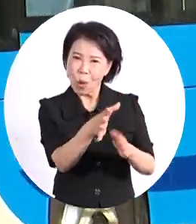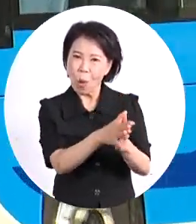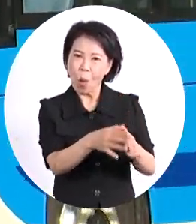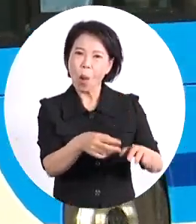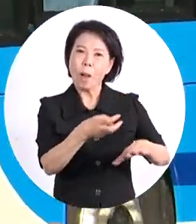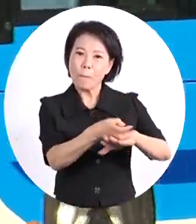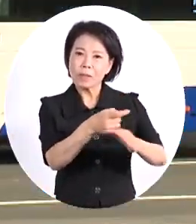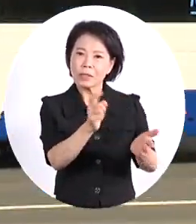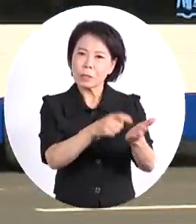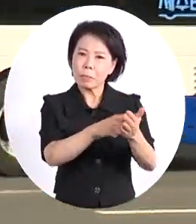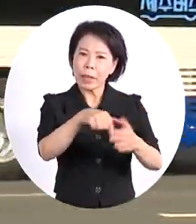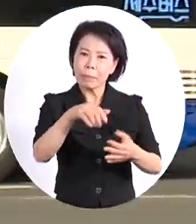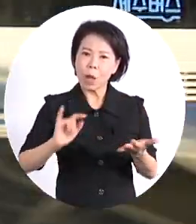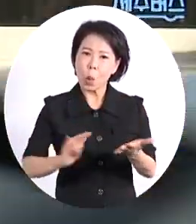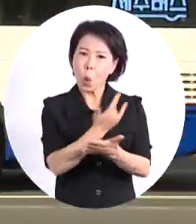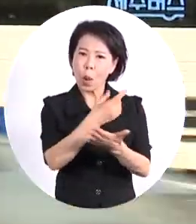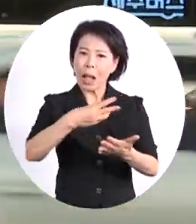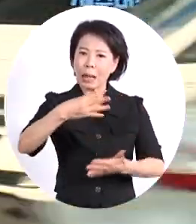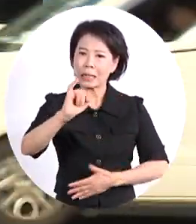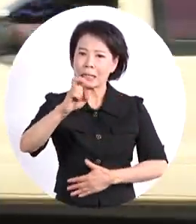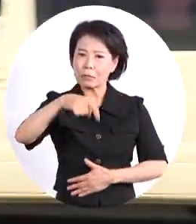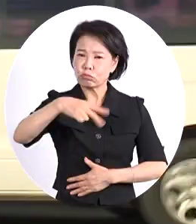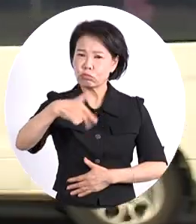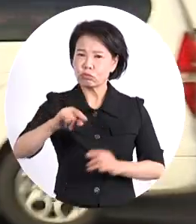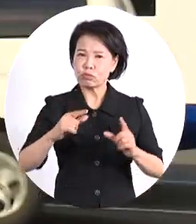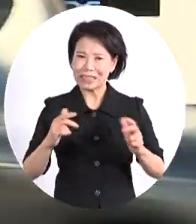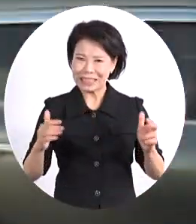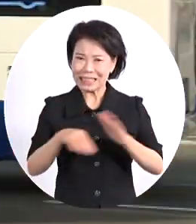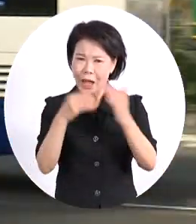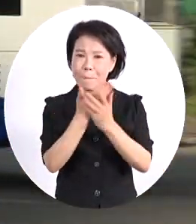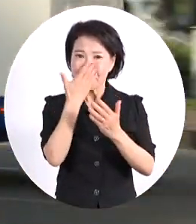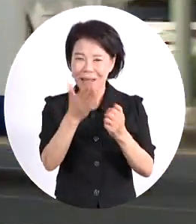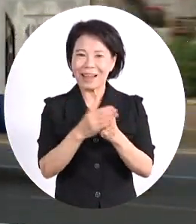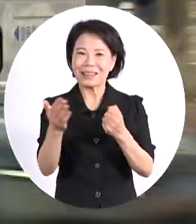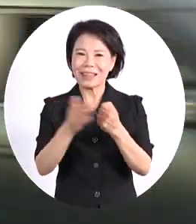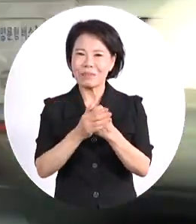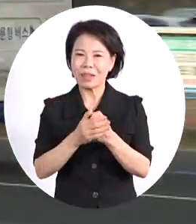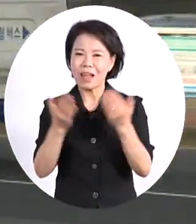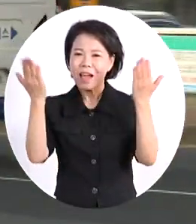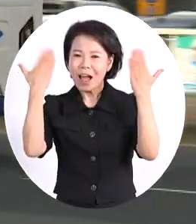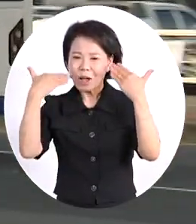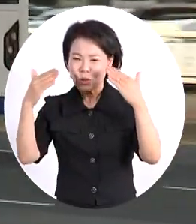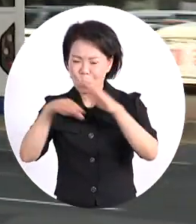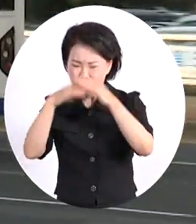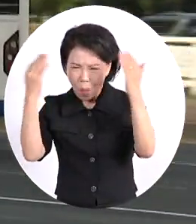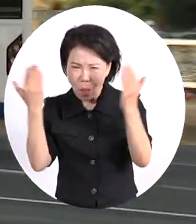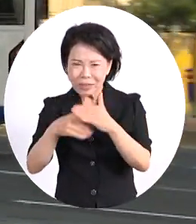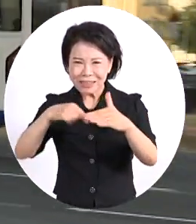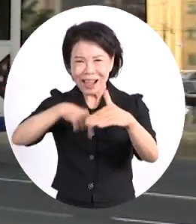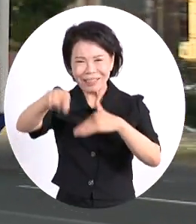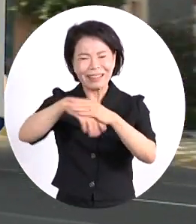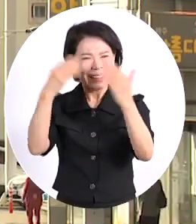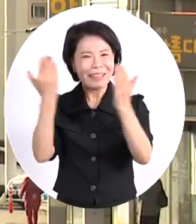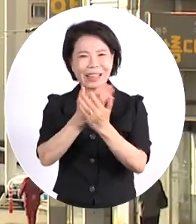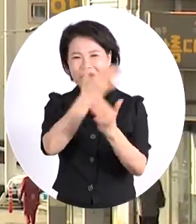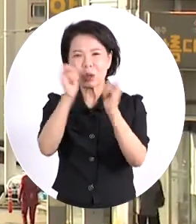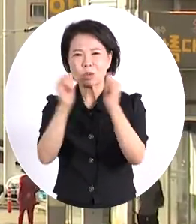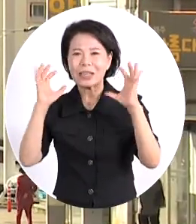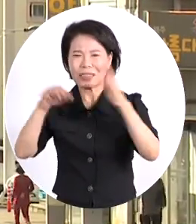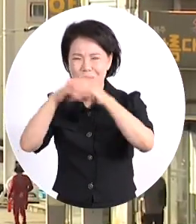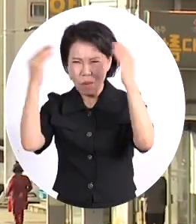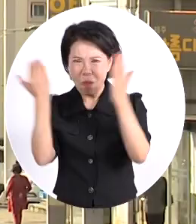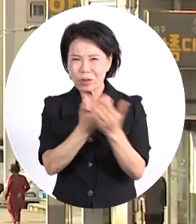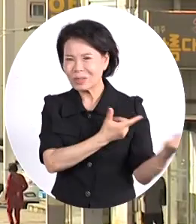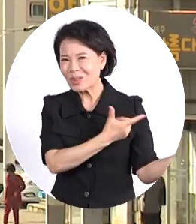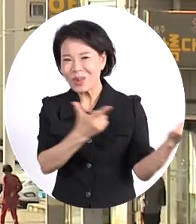범위도 급행버스와 공항 리무진까지 확대하는데요. 이에 따라 학교 안팎 모든 청소년이 시간과 노선 제한